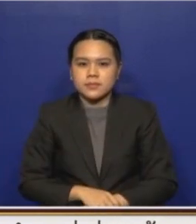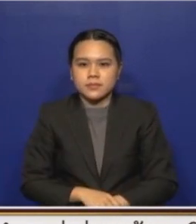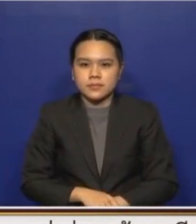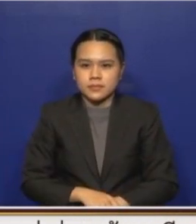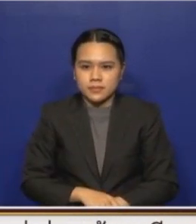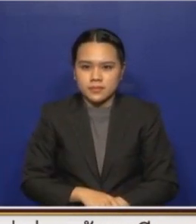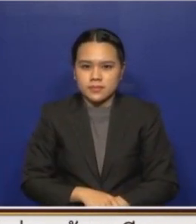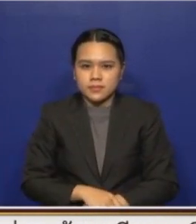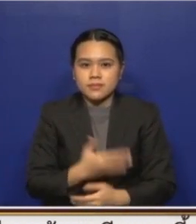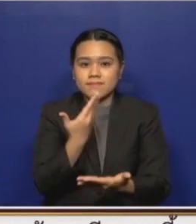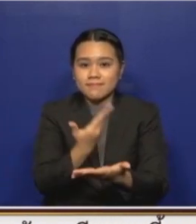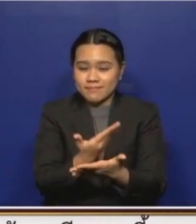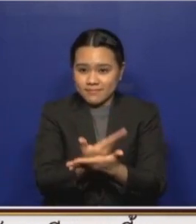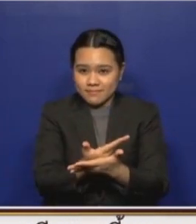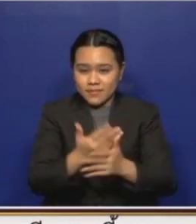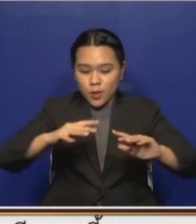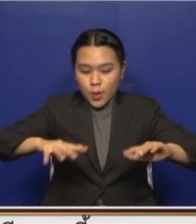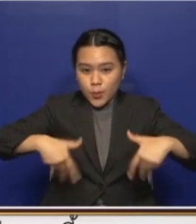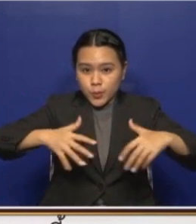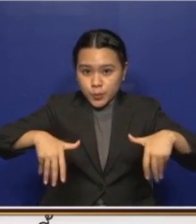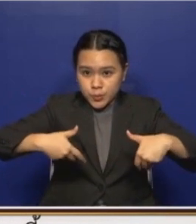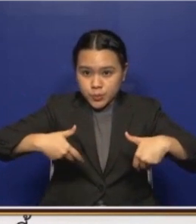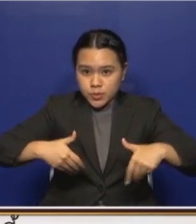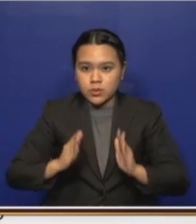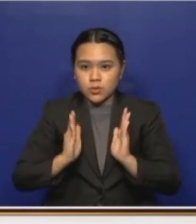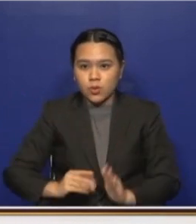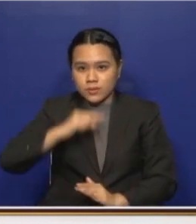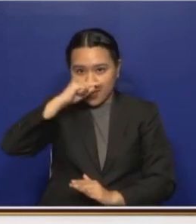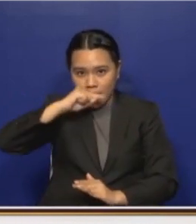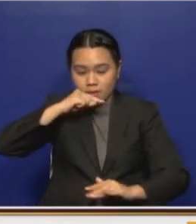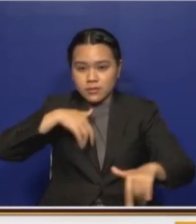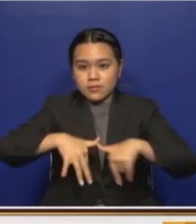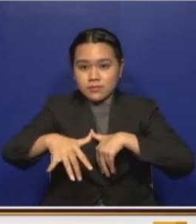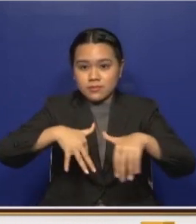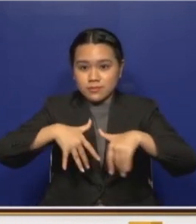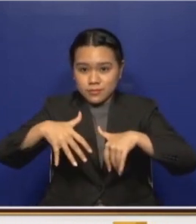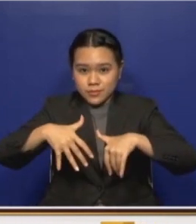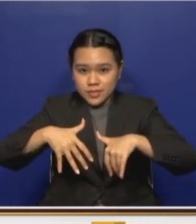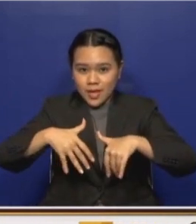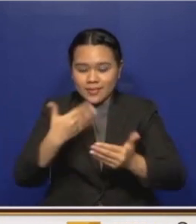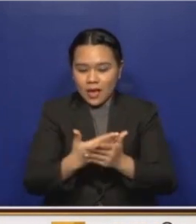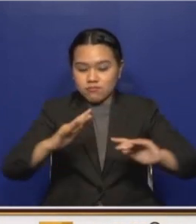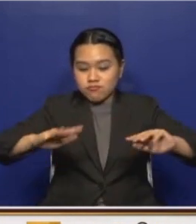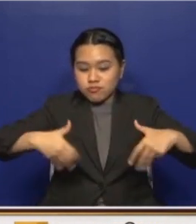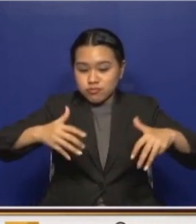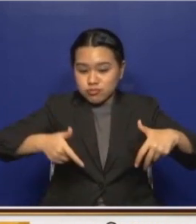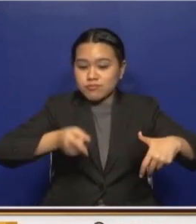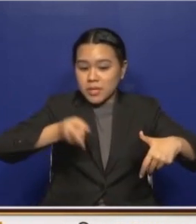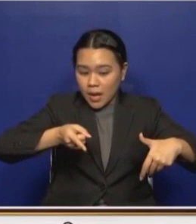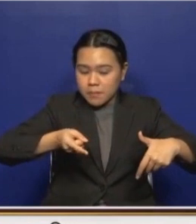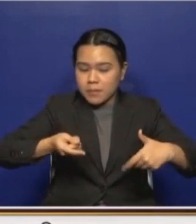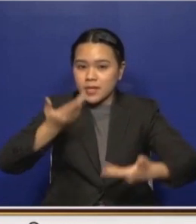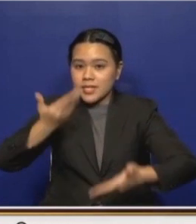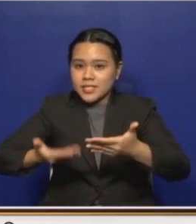น้มจะเป็นคำหลังคือน้อยลงฮะแต่ค่าครองชีพรัฐบาลทั้งที่มี